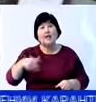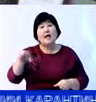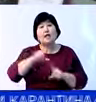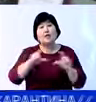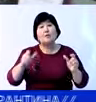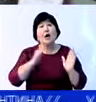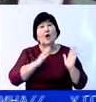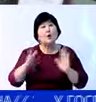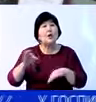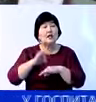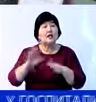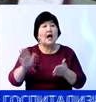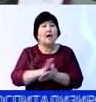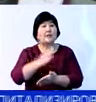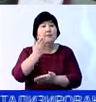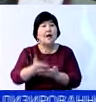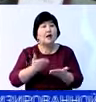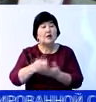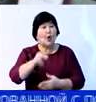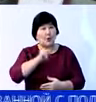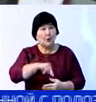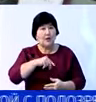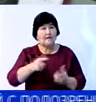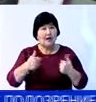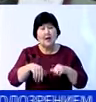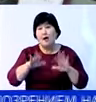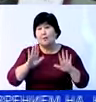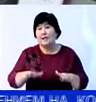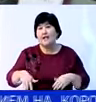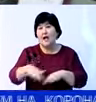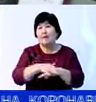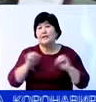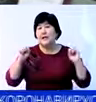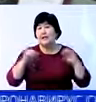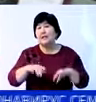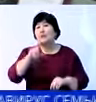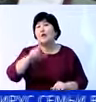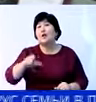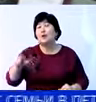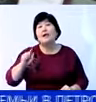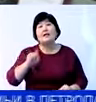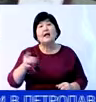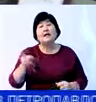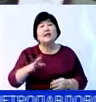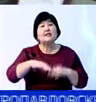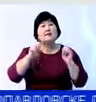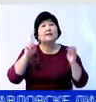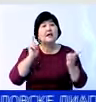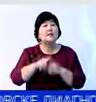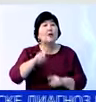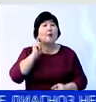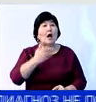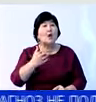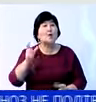Департамент регулярно проводит бесплатные консультации о трудовых коллективах, местах массового скопления людей. На этот раз специалисты встретились с